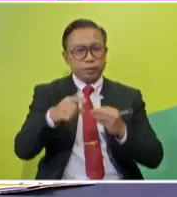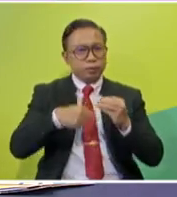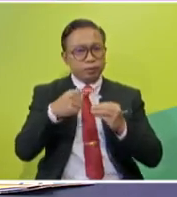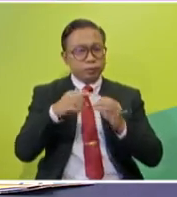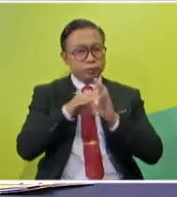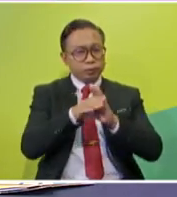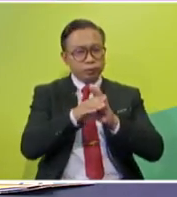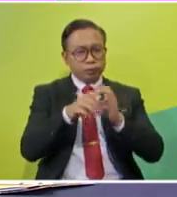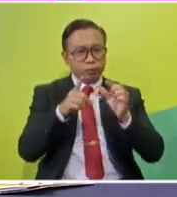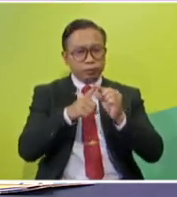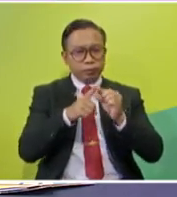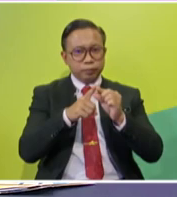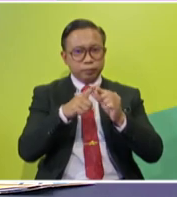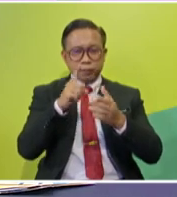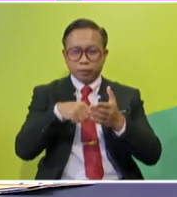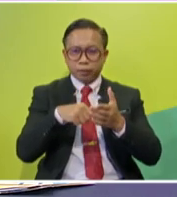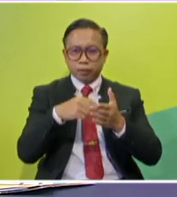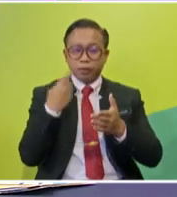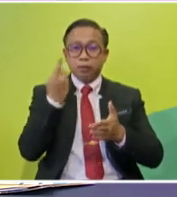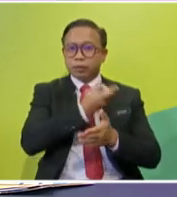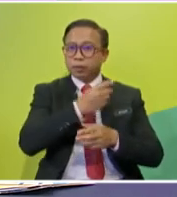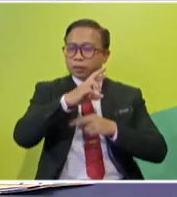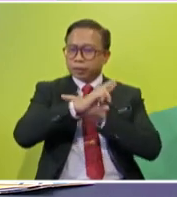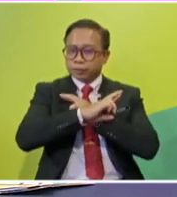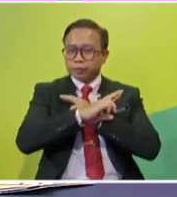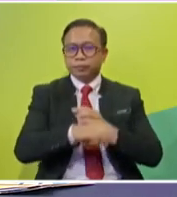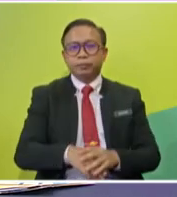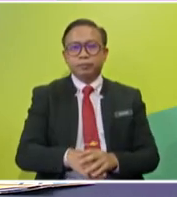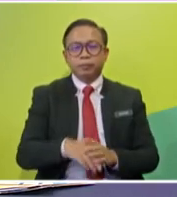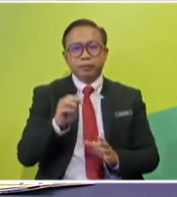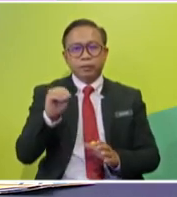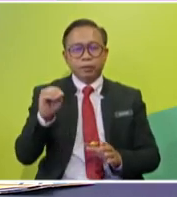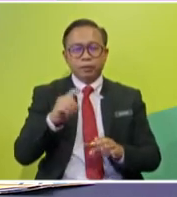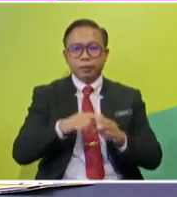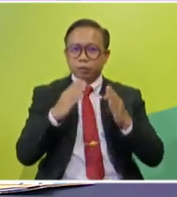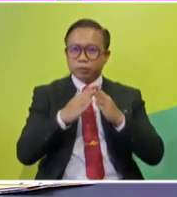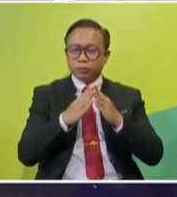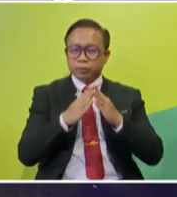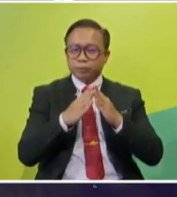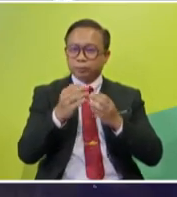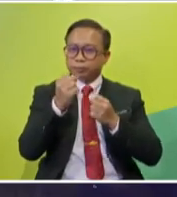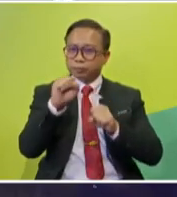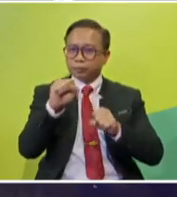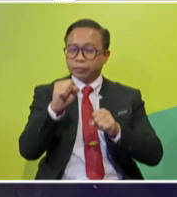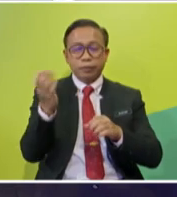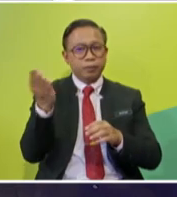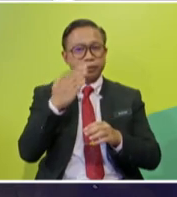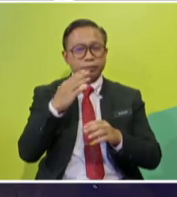perkataannya apa kata kita tidak melihat sekejap biar murid-murik Rumah itu besar dia dulu